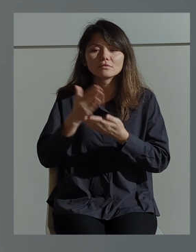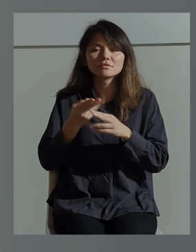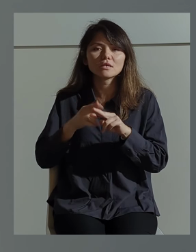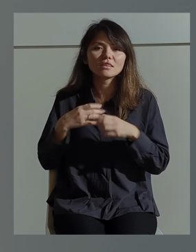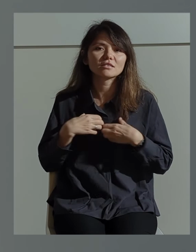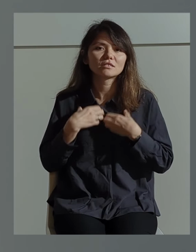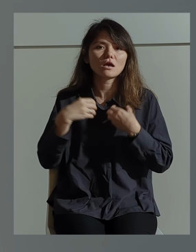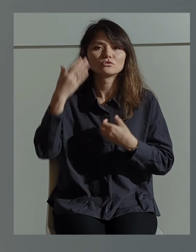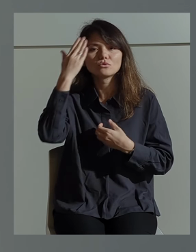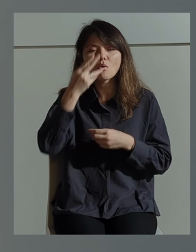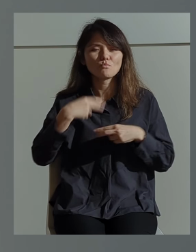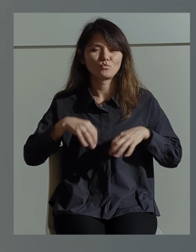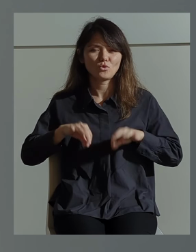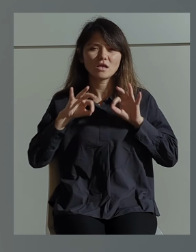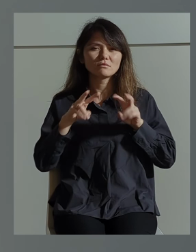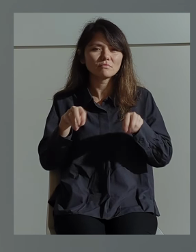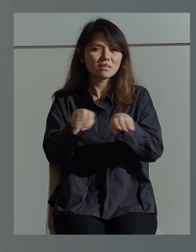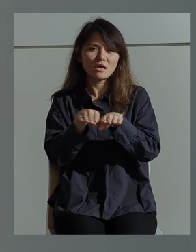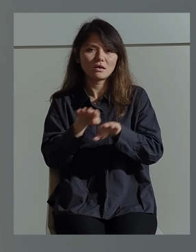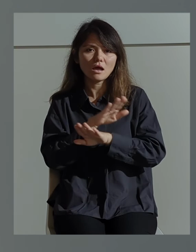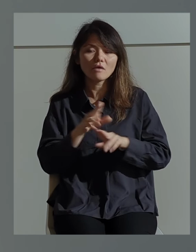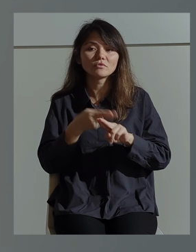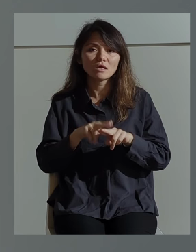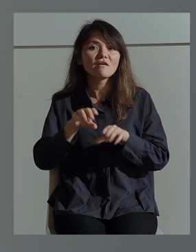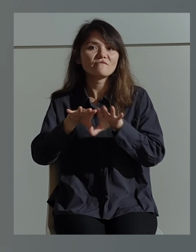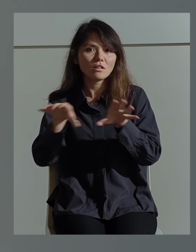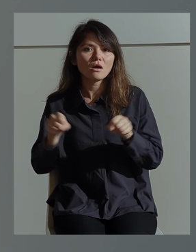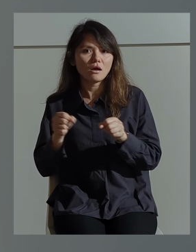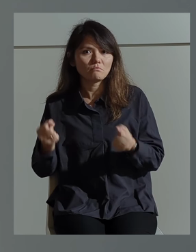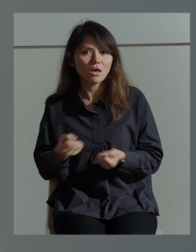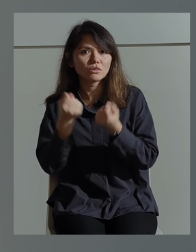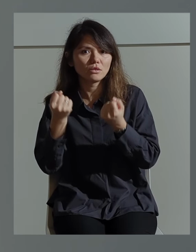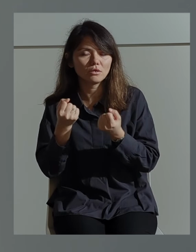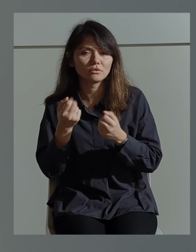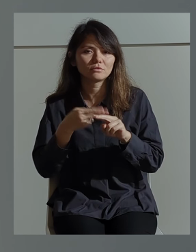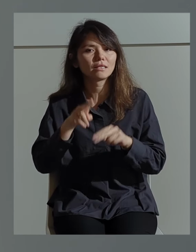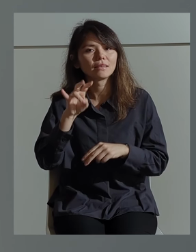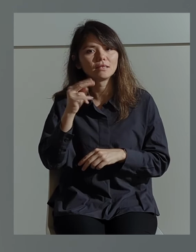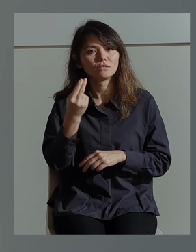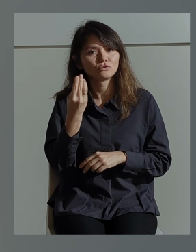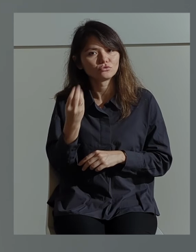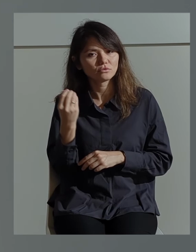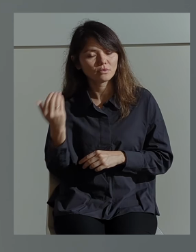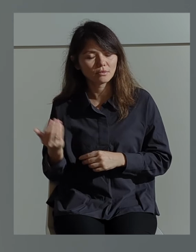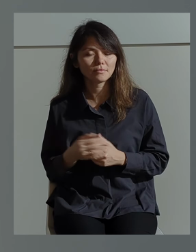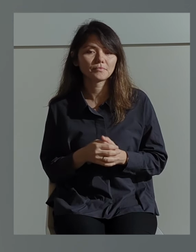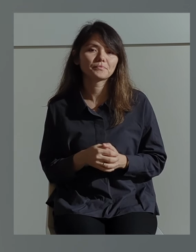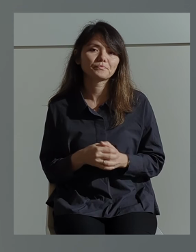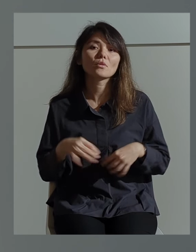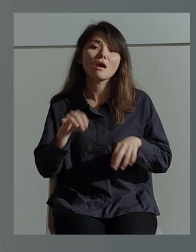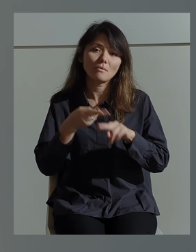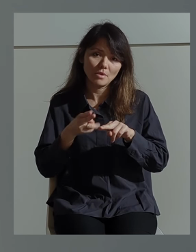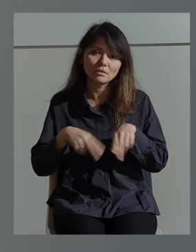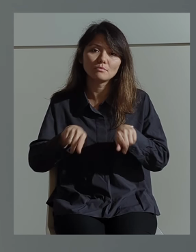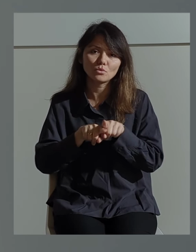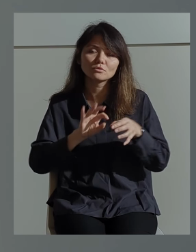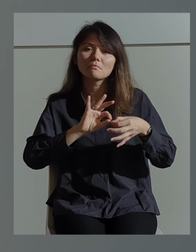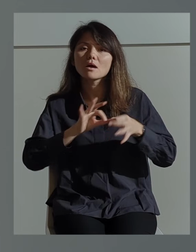сон броском которое поддерживается властью ниши об этом тоже поговорим чуть